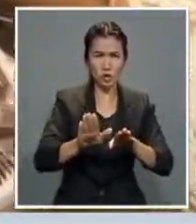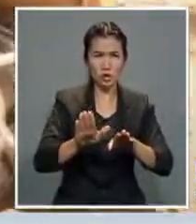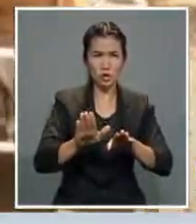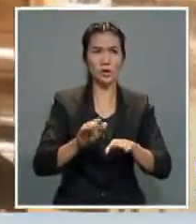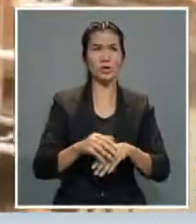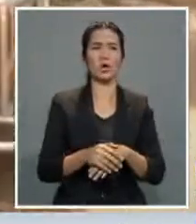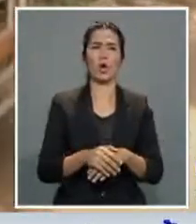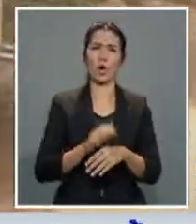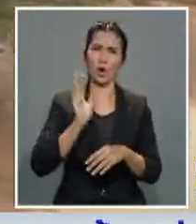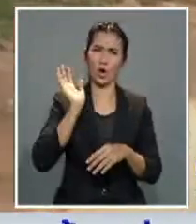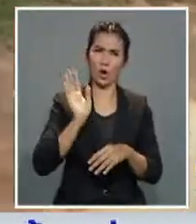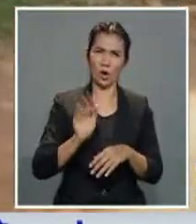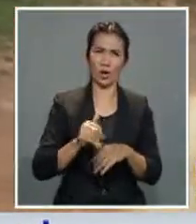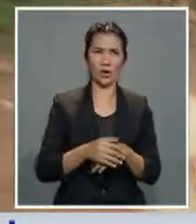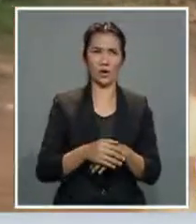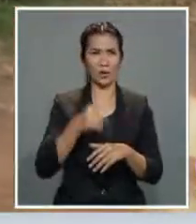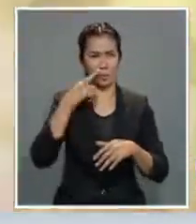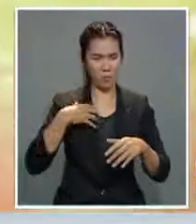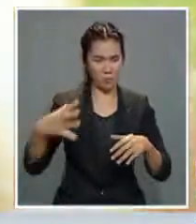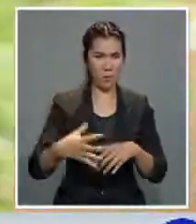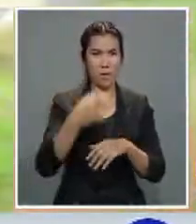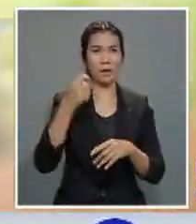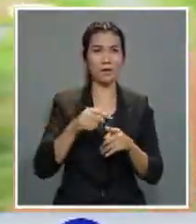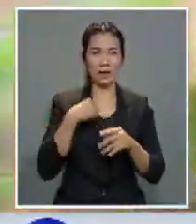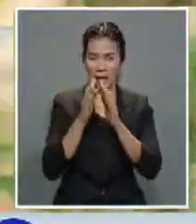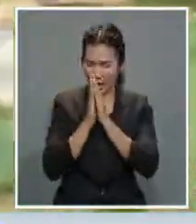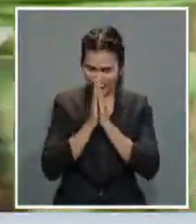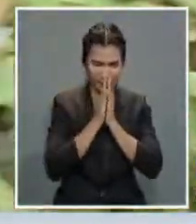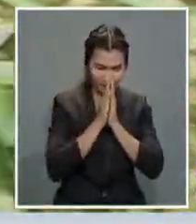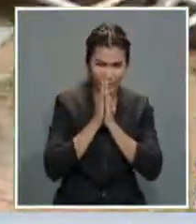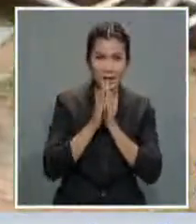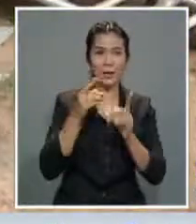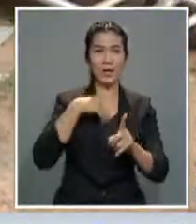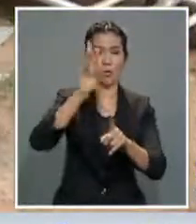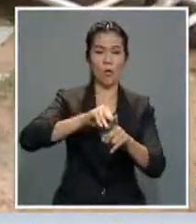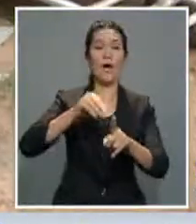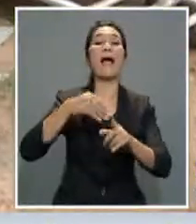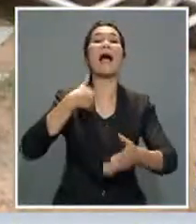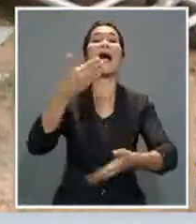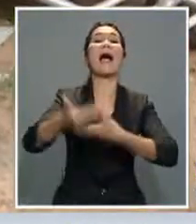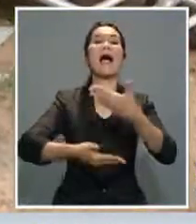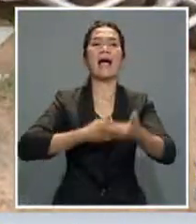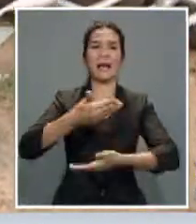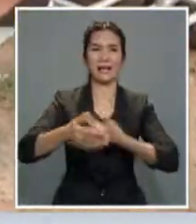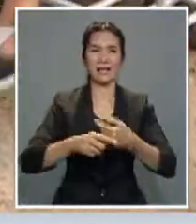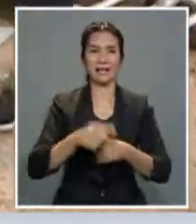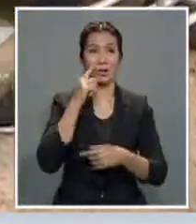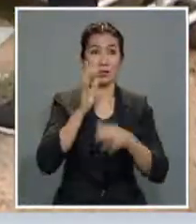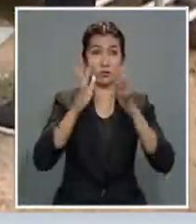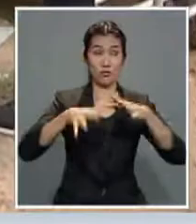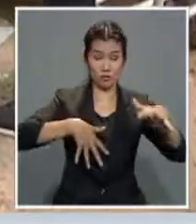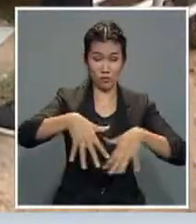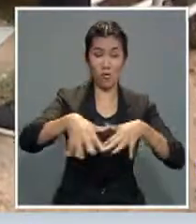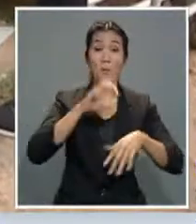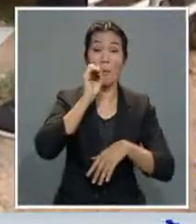จ๊ะ โอ้ยถึงจริงเลย สวัสดีครับ สวัสดีค่ะเอากล้วย มาขายค่ะสวัสดีครับถนนใหญ่ก็เห็นชาวบ้านแถวนี้เขาบอกว่